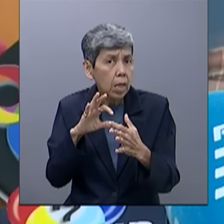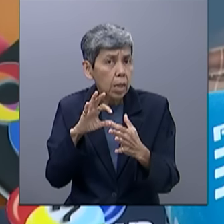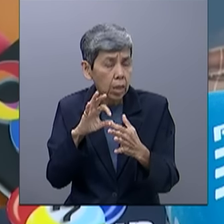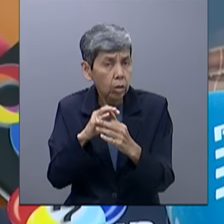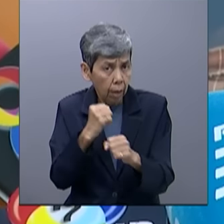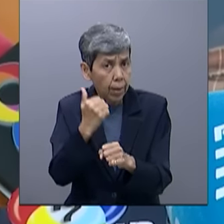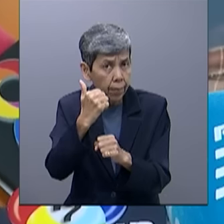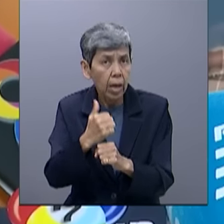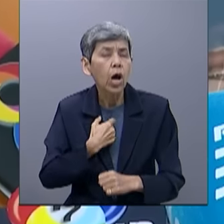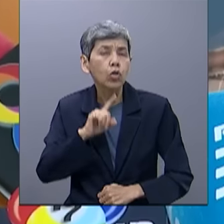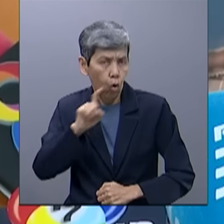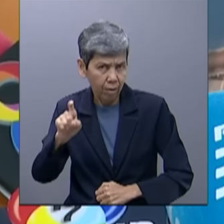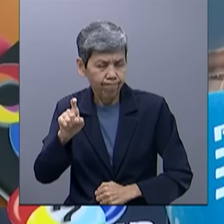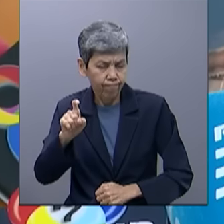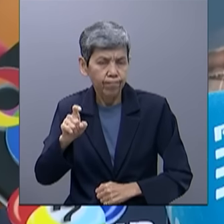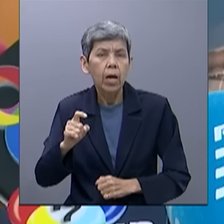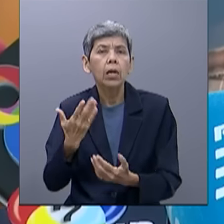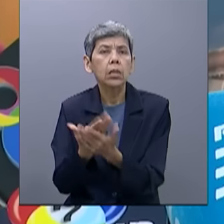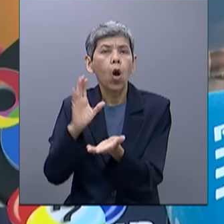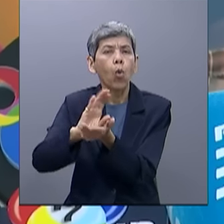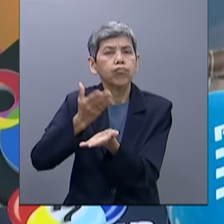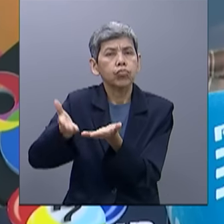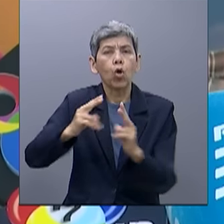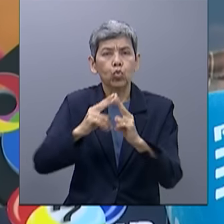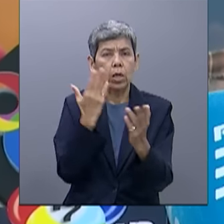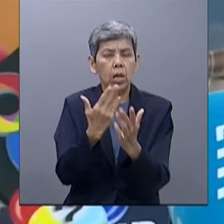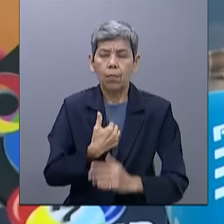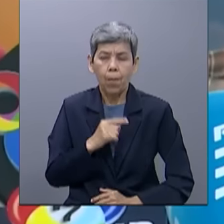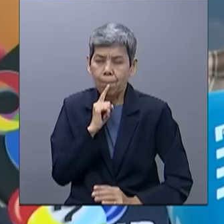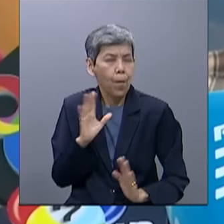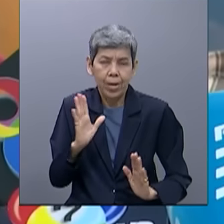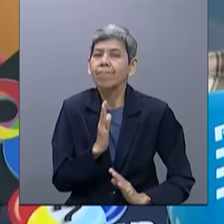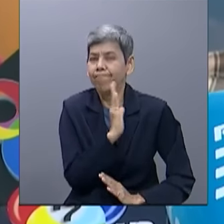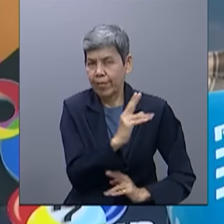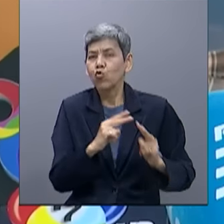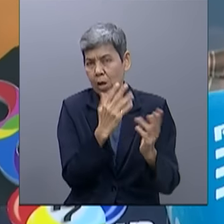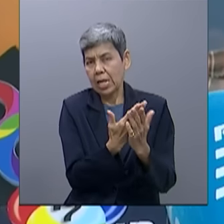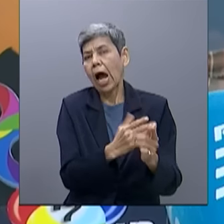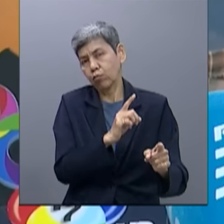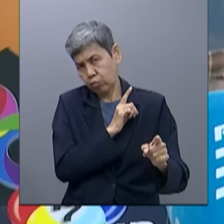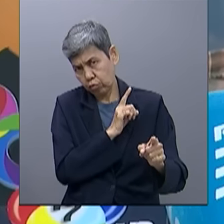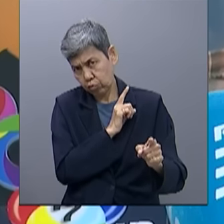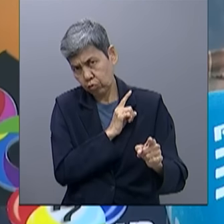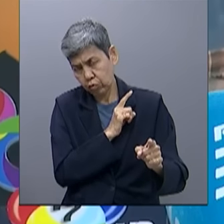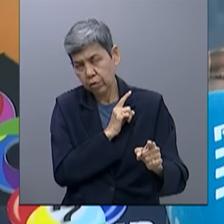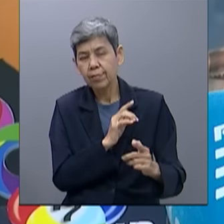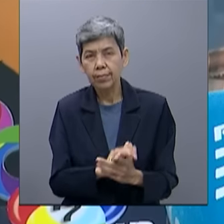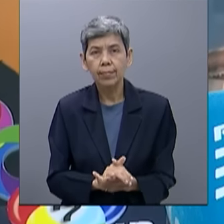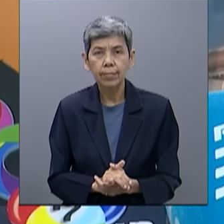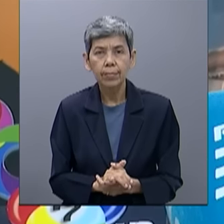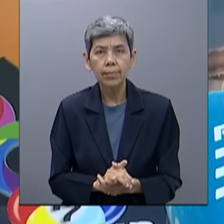หมคะ อันนี้ต้องถามทางสำนักงบประมาณกระทรวงการคลังผมตอบไม่ได้ เวลากลางเราจะใช้ว่าเป็นเรื่องที่ตรวจเรื่องฉุกเ